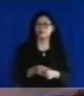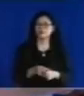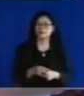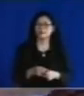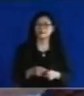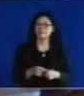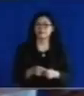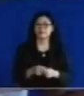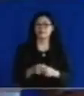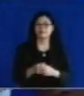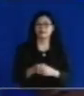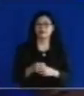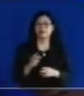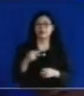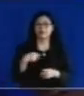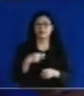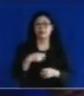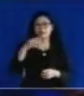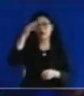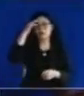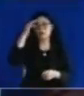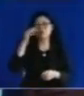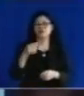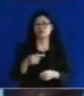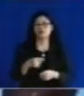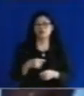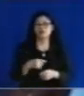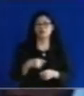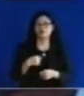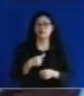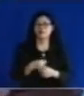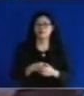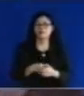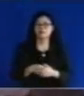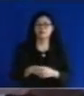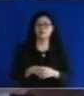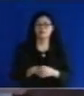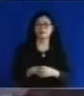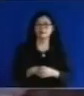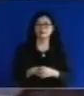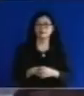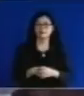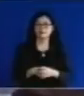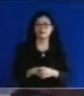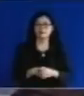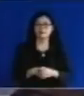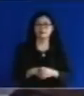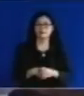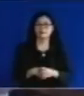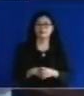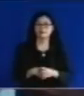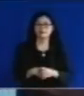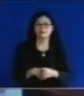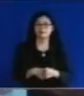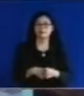memberatkan masyarakat kecil. Karena kita tahu Brebes masih di tingkat kemiskinan 20%. Oleh karena itu